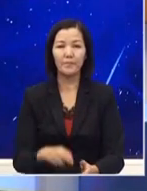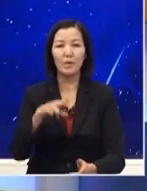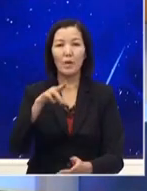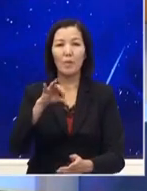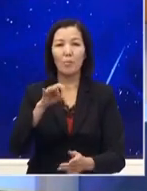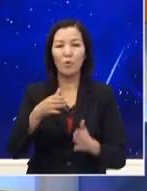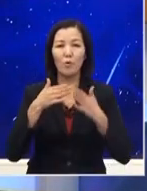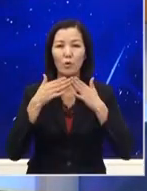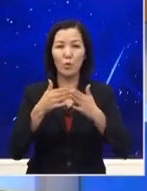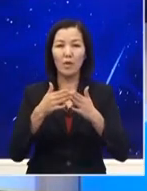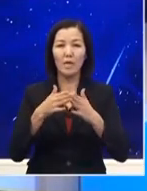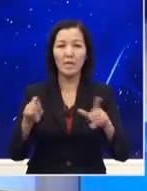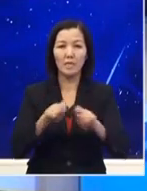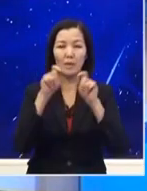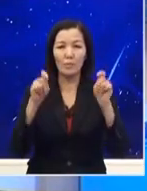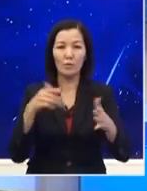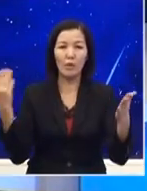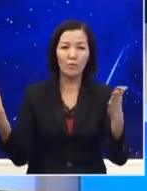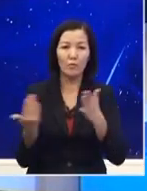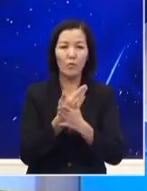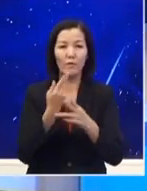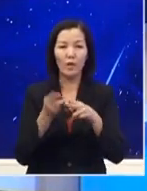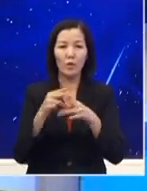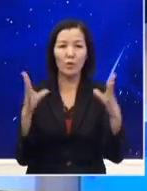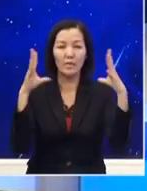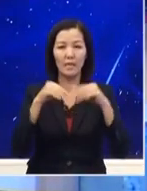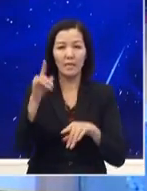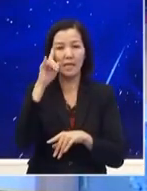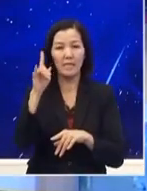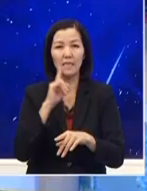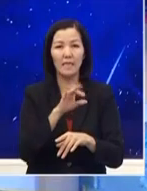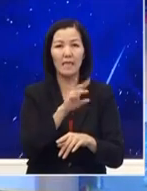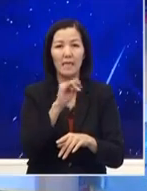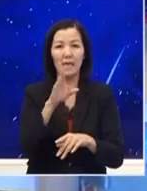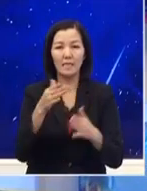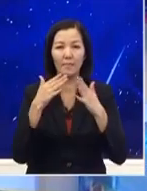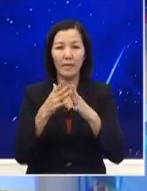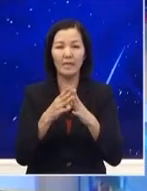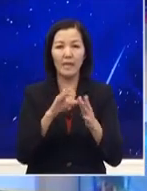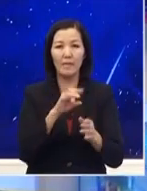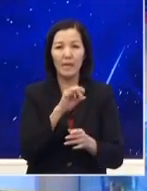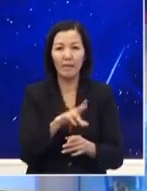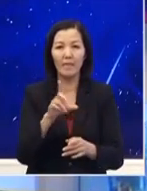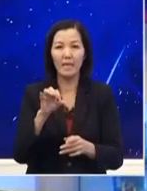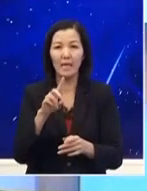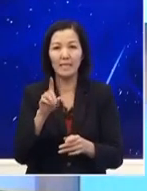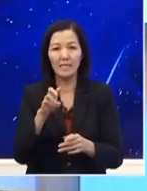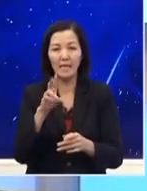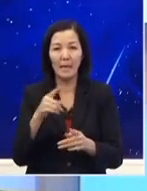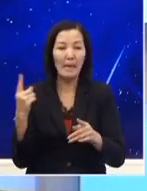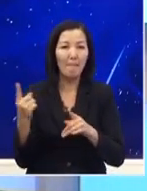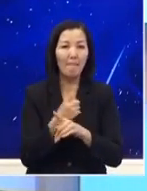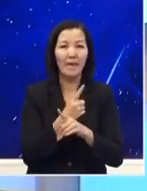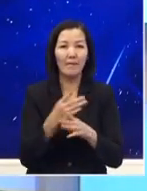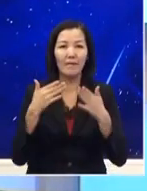Порт Курык запускает новую паромную линию, которая соединяет Казахстан с иранскими портами Амирабад и Энзели. Первый